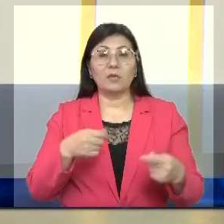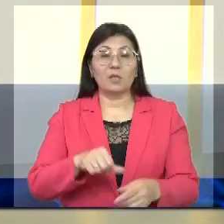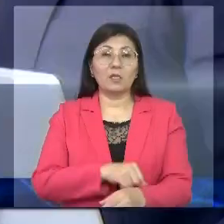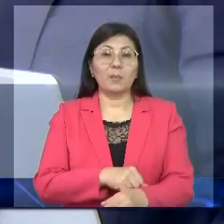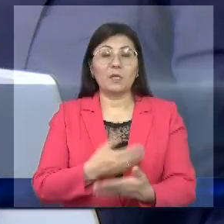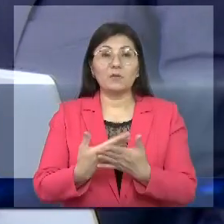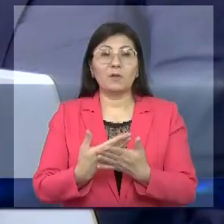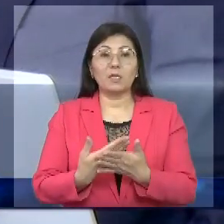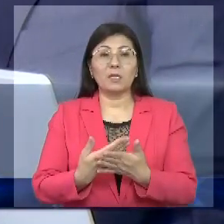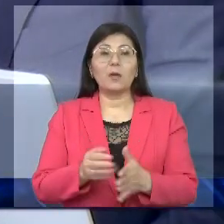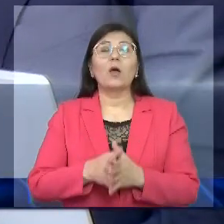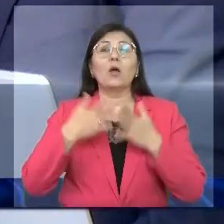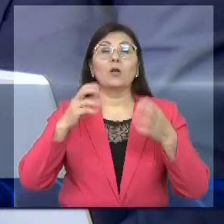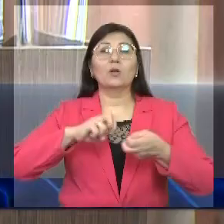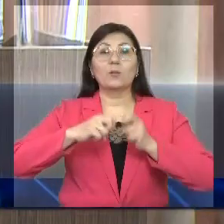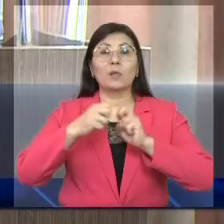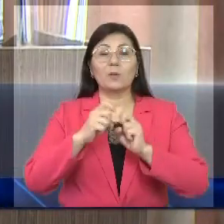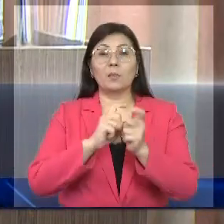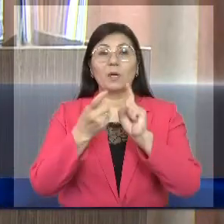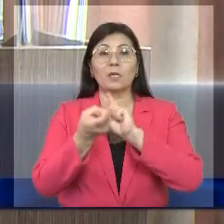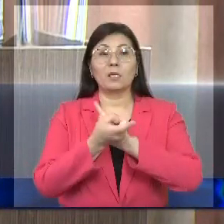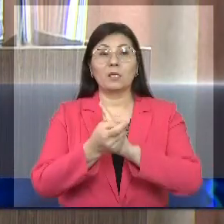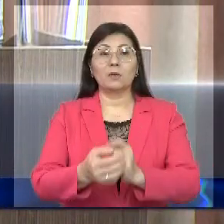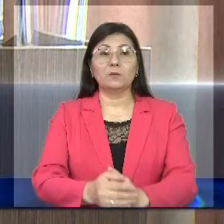есірткінің қолжетімділігі үлкен проблемаға айналған.